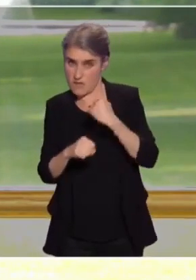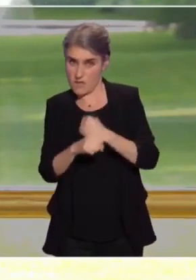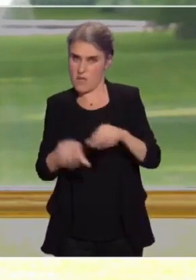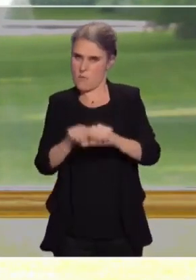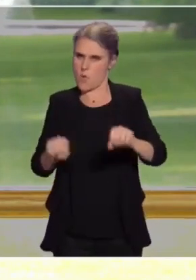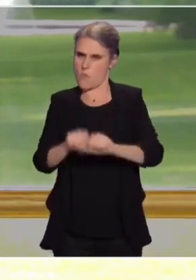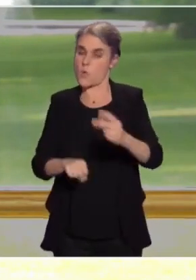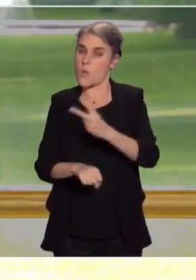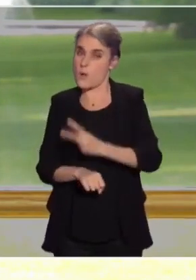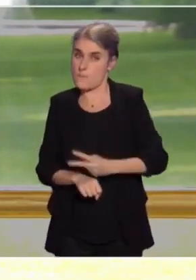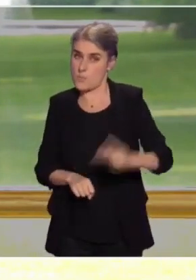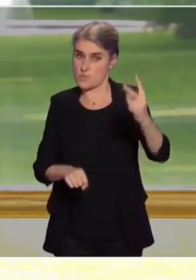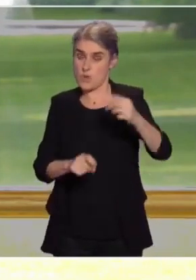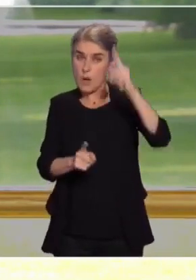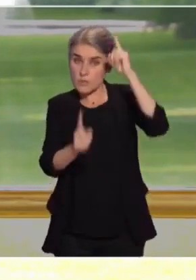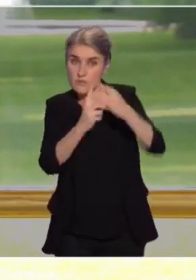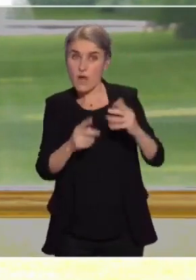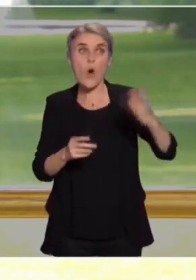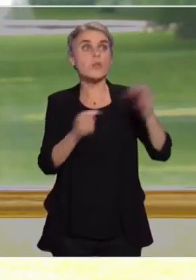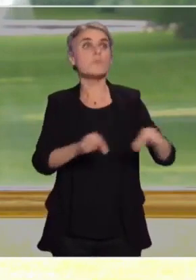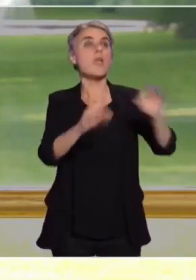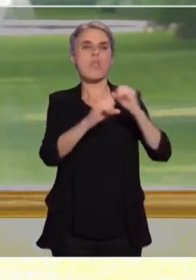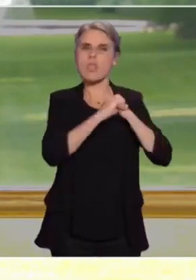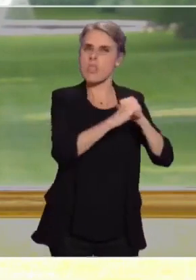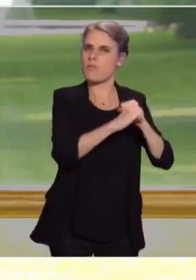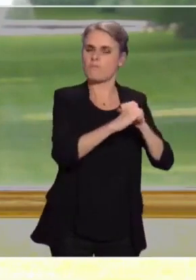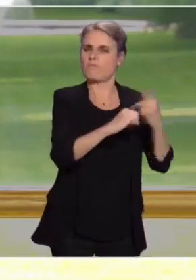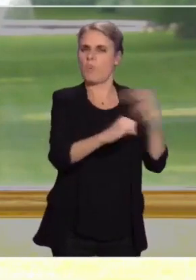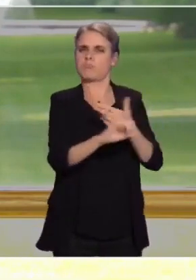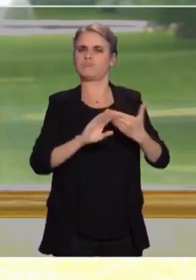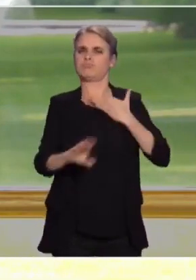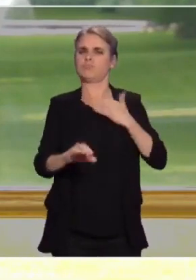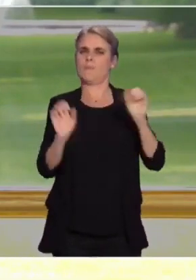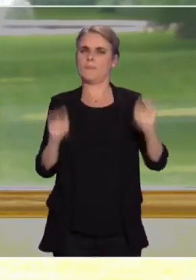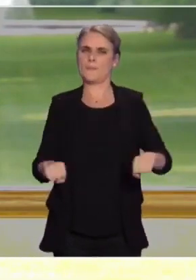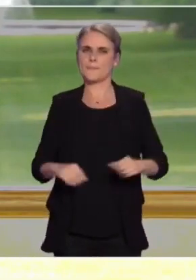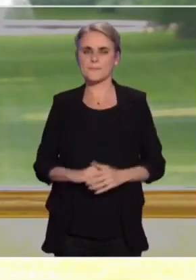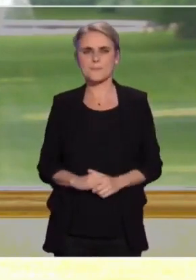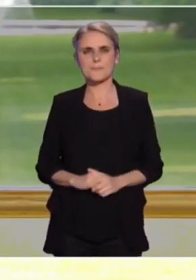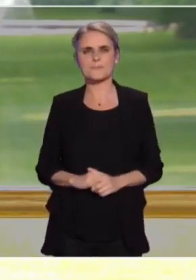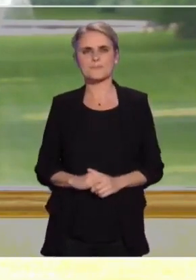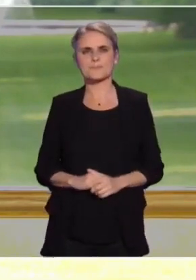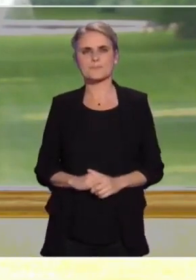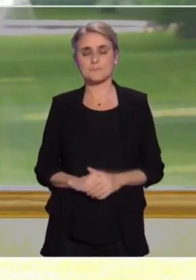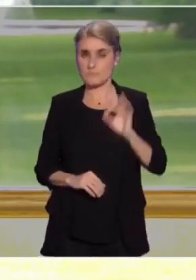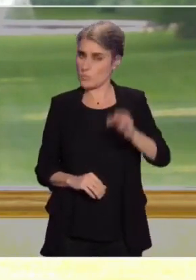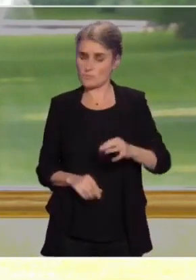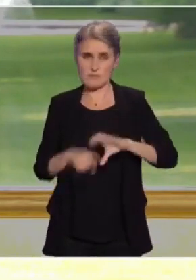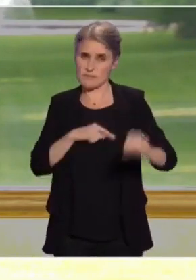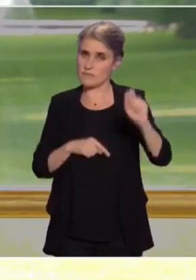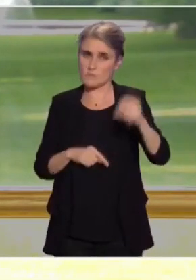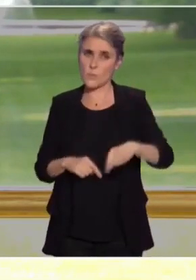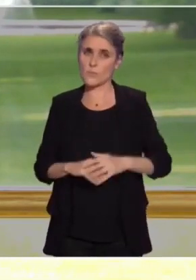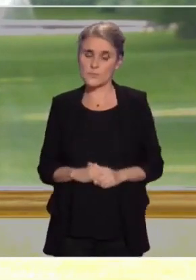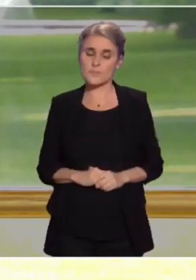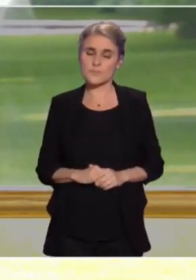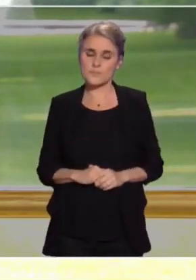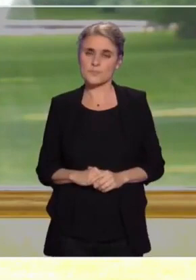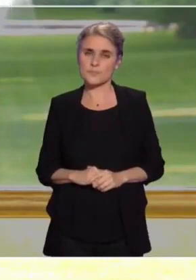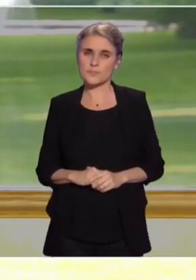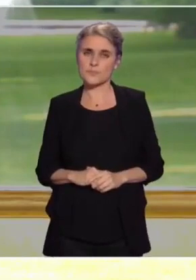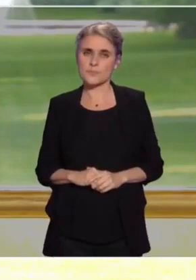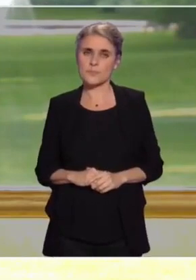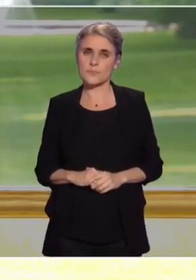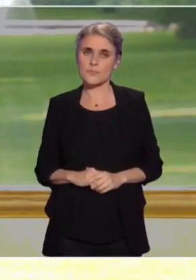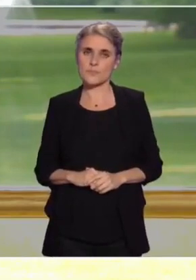pour ne pas dépendre des autres et cela nous devons le faire alors même que notre